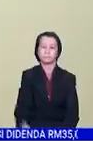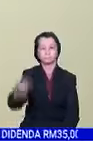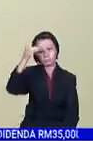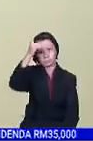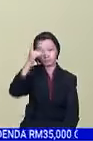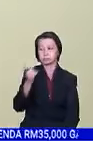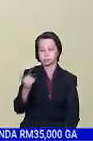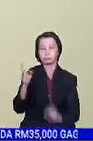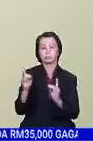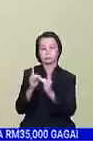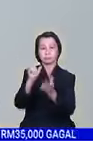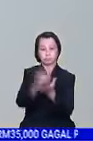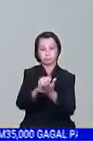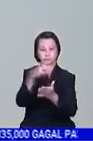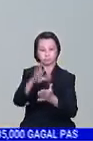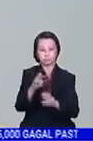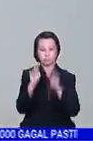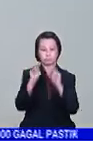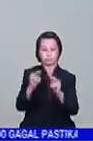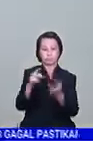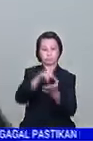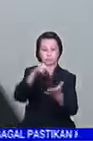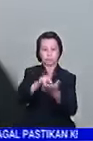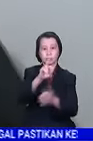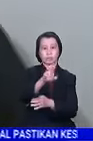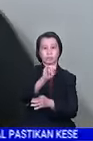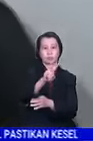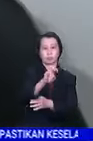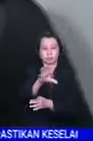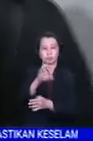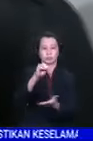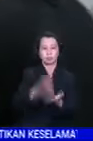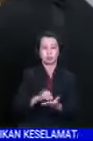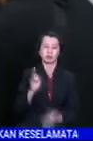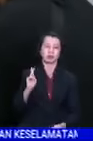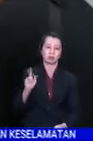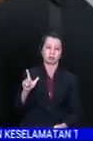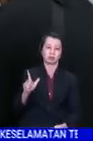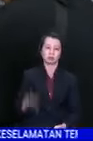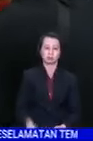Datuk Seri Alexander ditemui media selepas meninjau pusat REVAC di Ibu Negara.